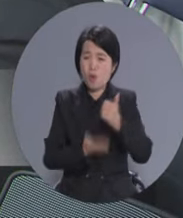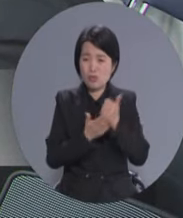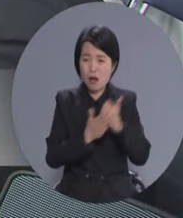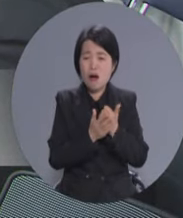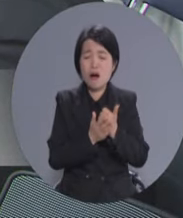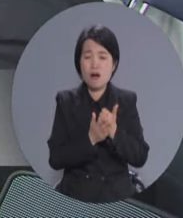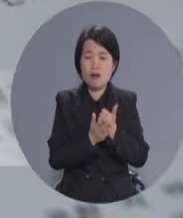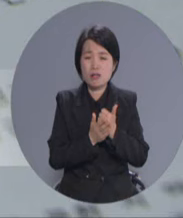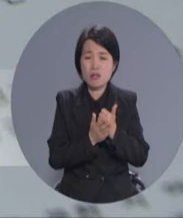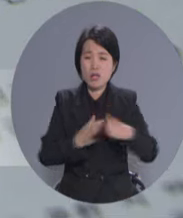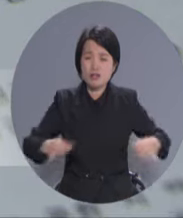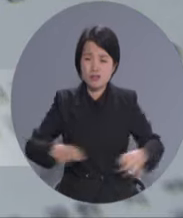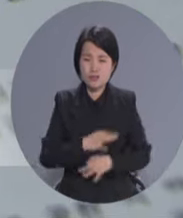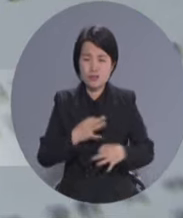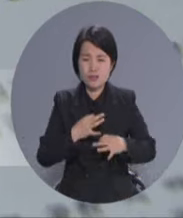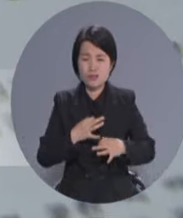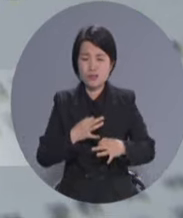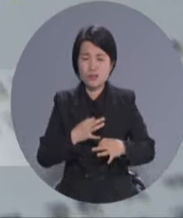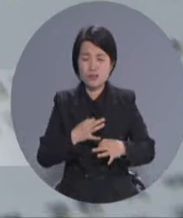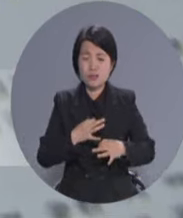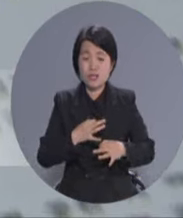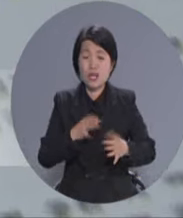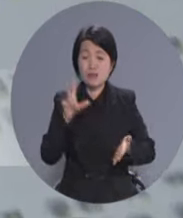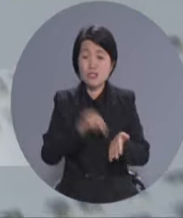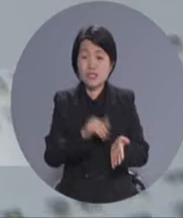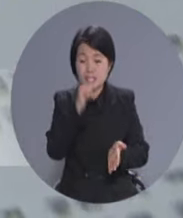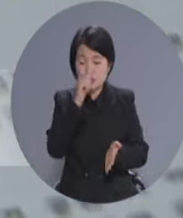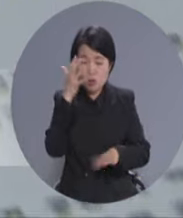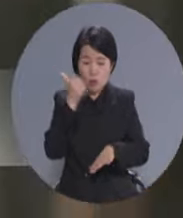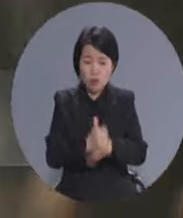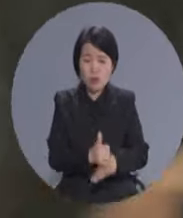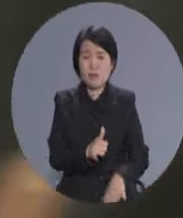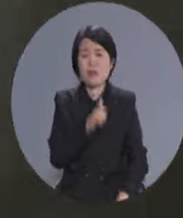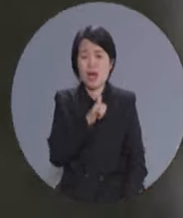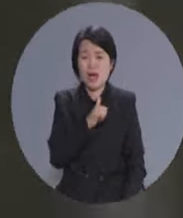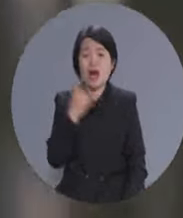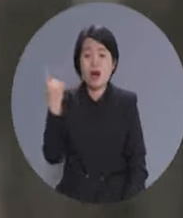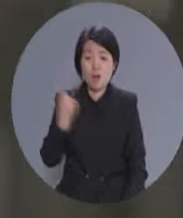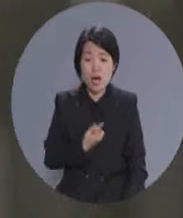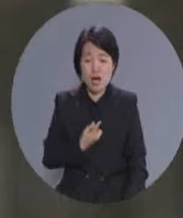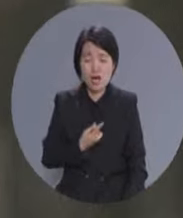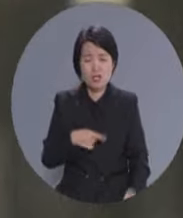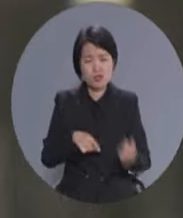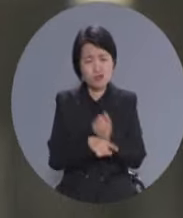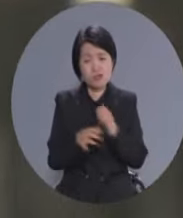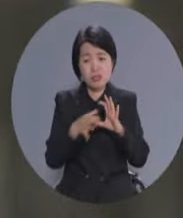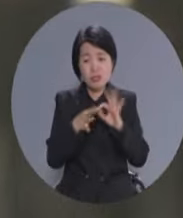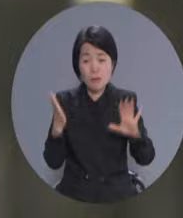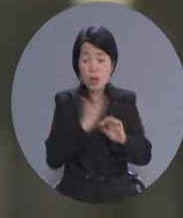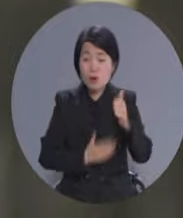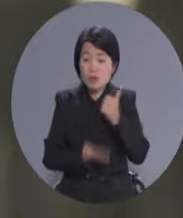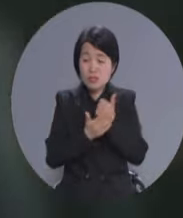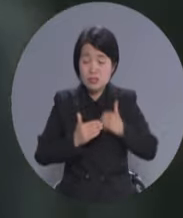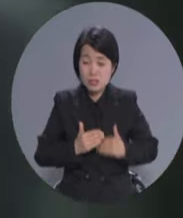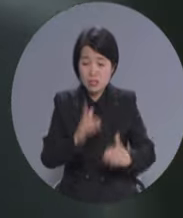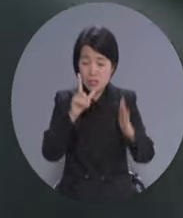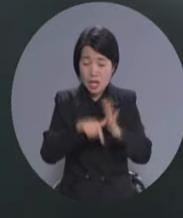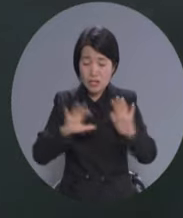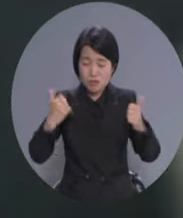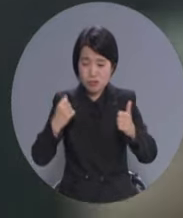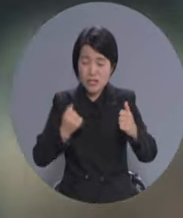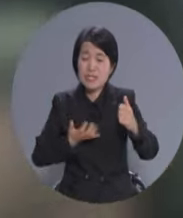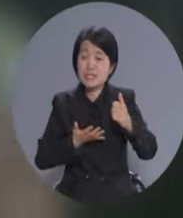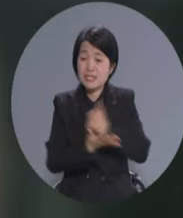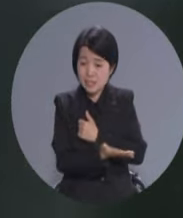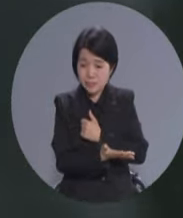자신의 정치적 행보에도 큰 걸림돌이 될 수밖에 없습니다 이유가 어떻든간에 공천 과정에서 국회의원의